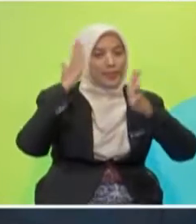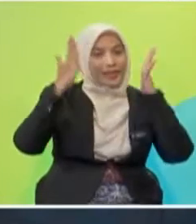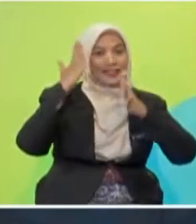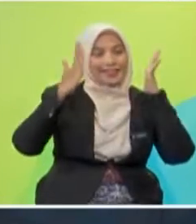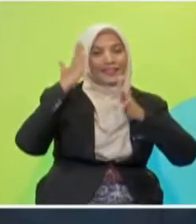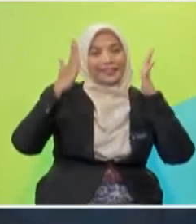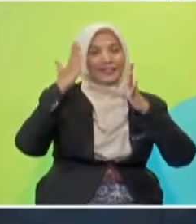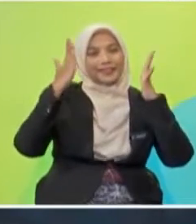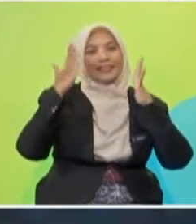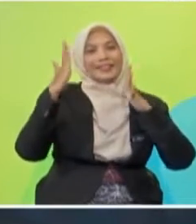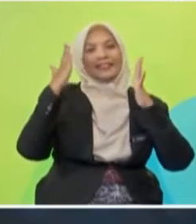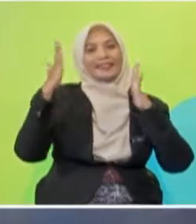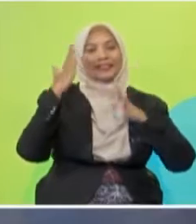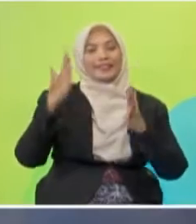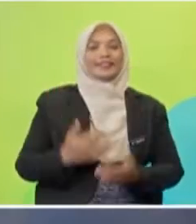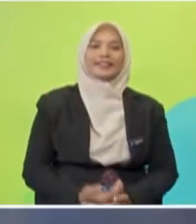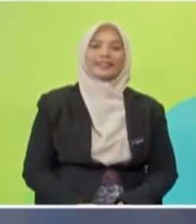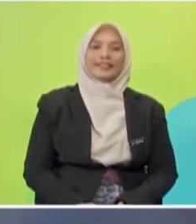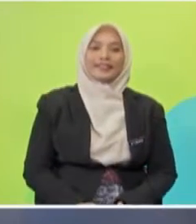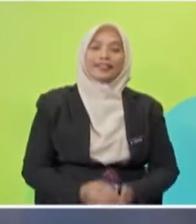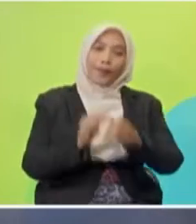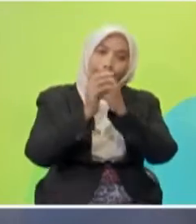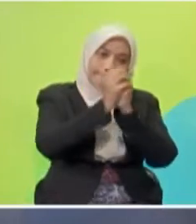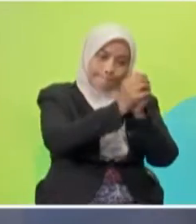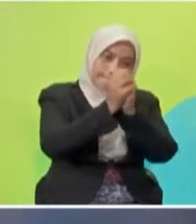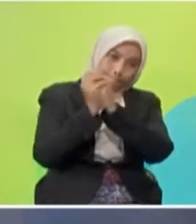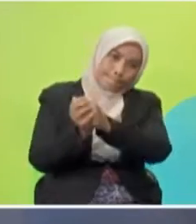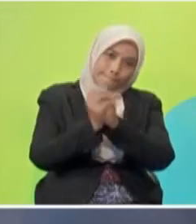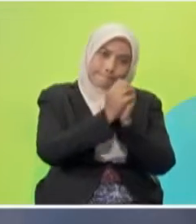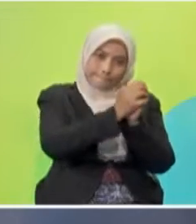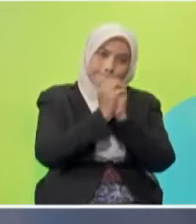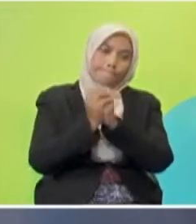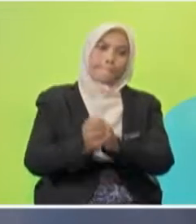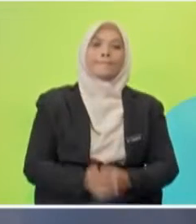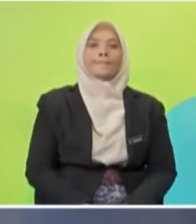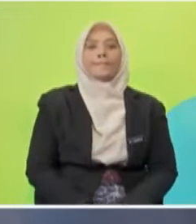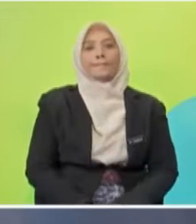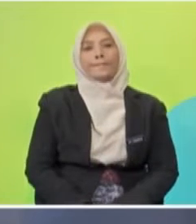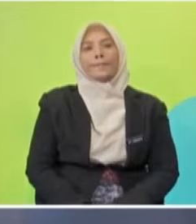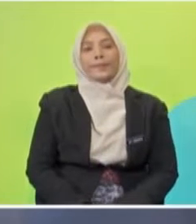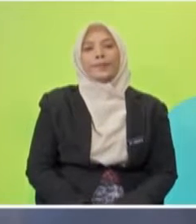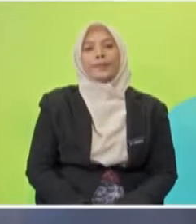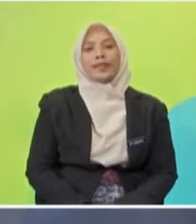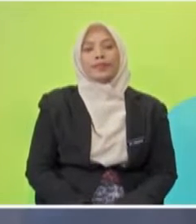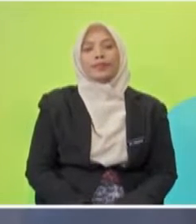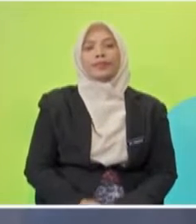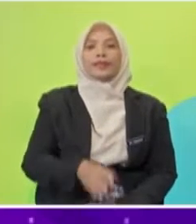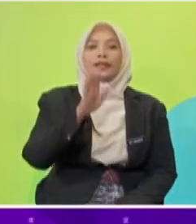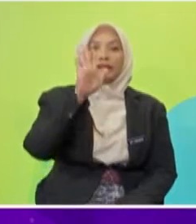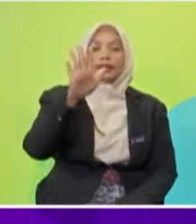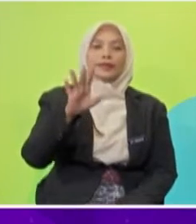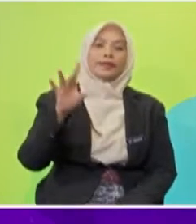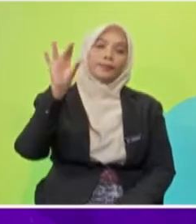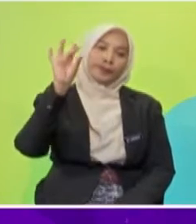untuk keempat-empat mereka. Jadi cemerlanglah mereka pada hari ini. Betul, Syafiqah. 5 bintang.